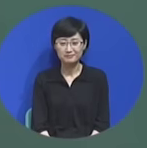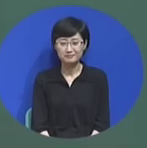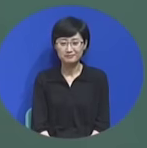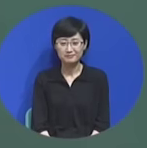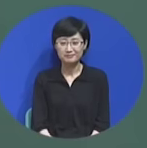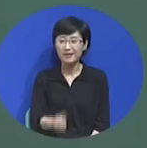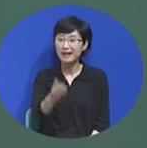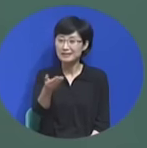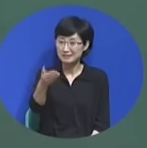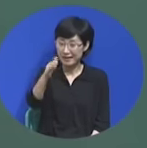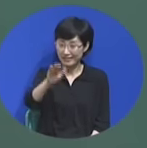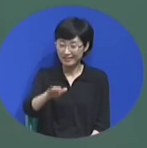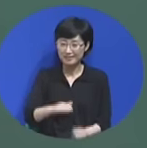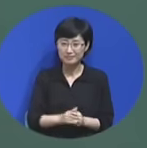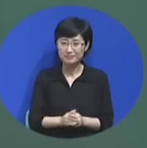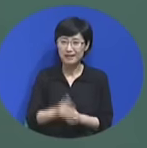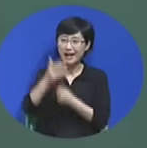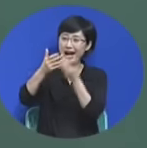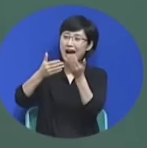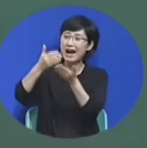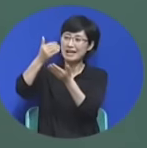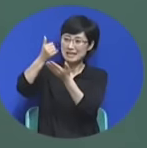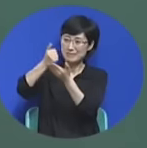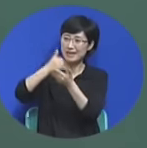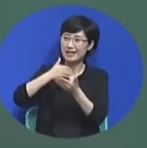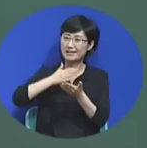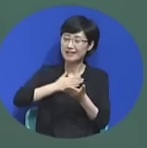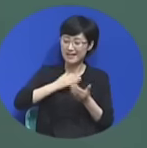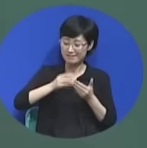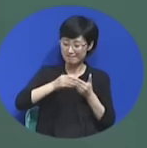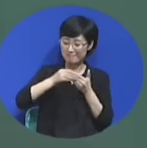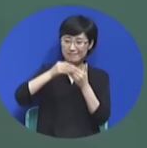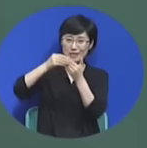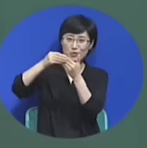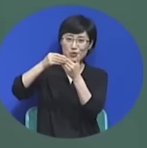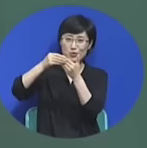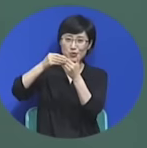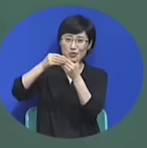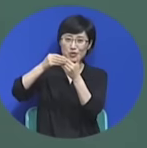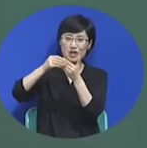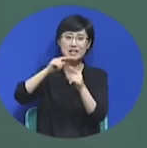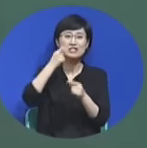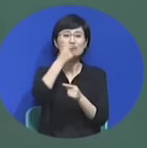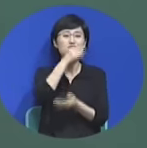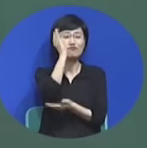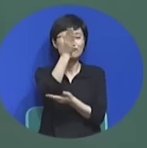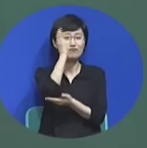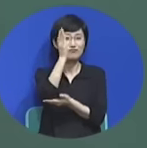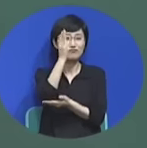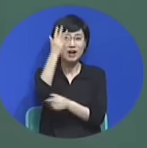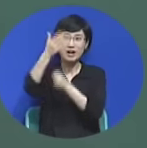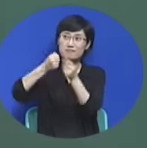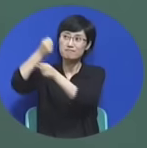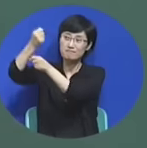现在我的心脏的跳动也是同样的在非常紧张。 그래도 하나님께서 제 입을 통해서 여러분에게 주시고자 하는 메시지가 있는 점이 있습니다.